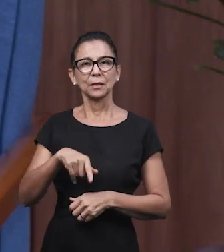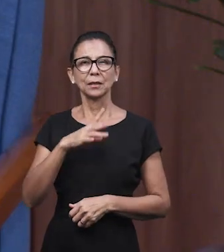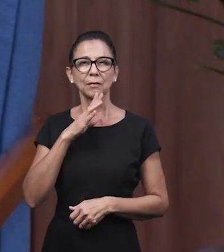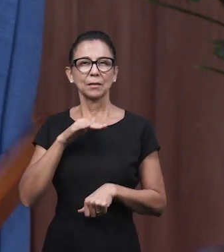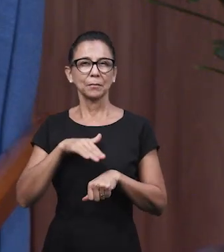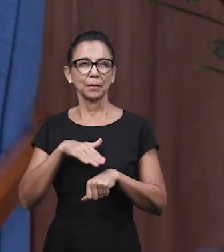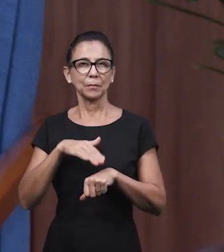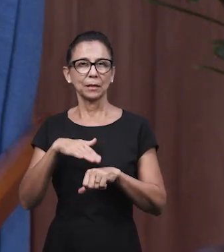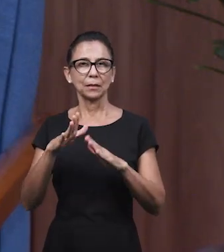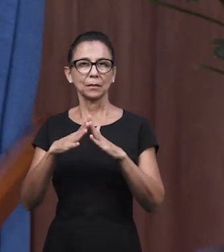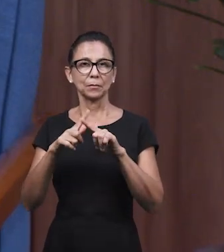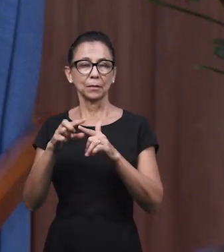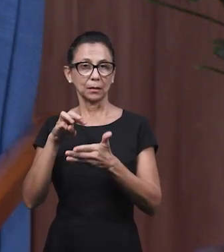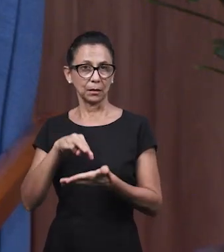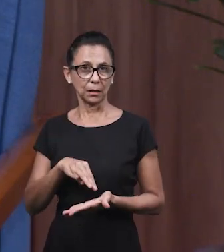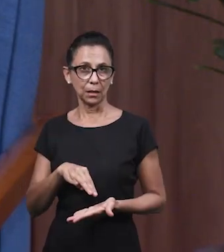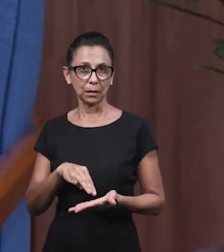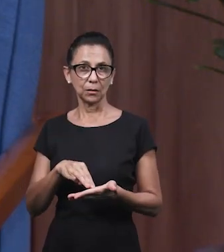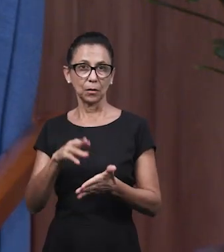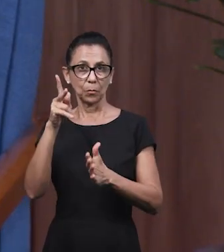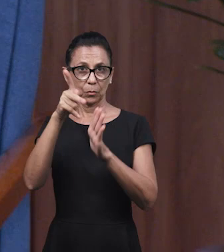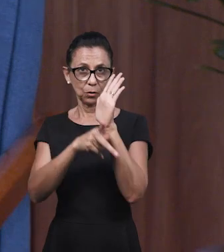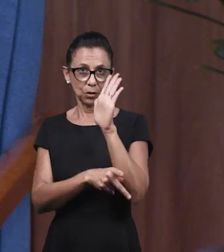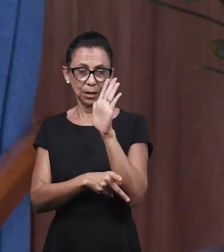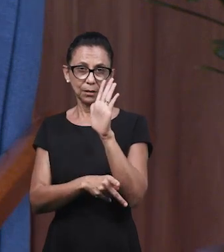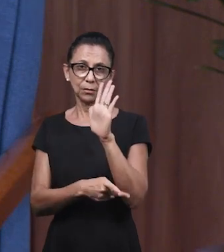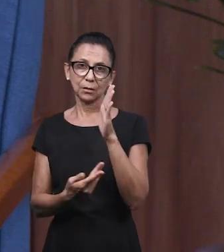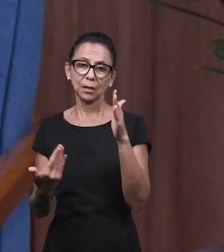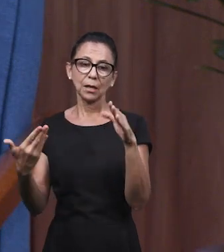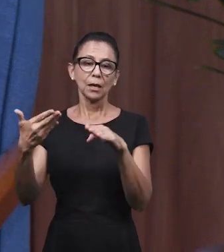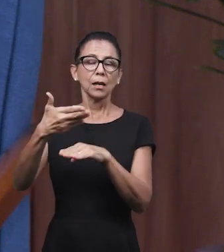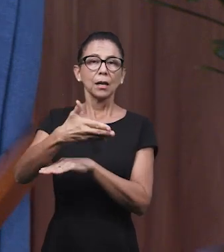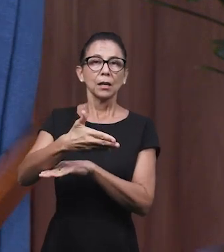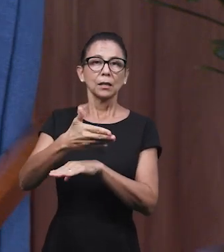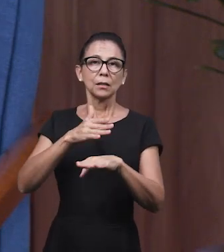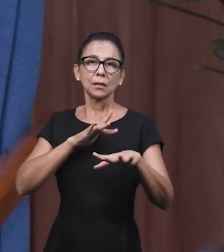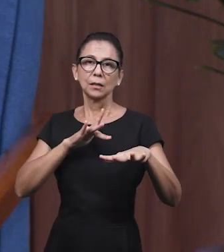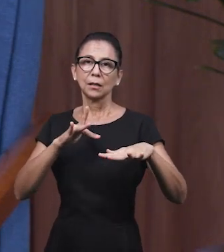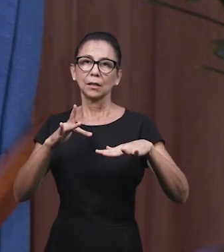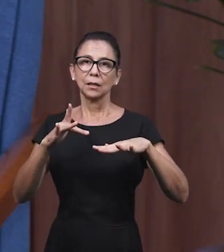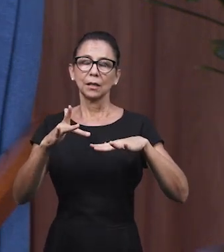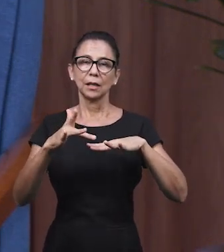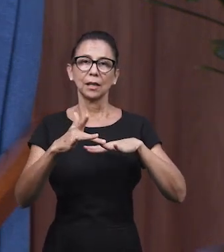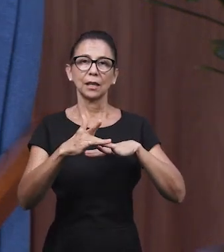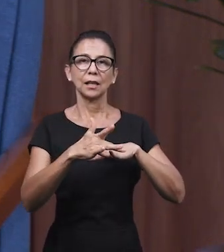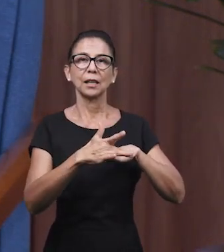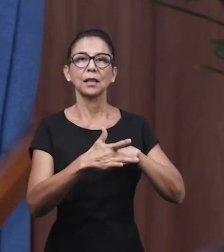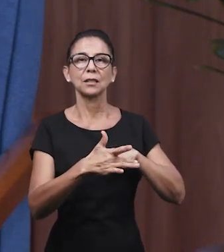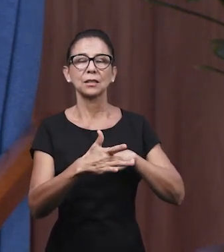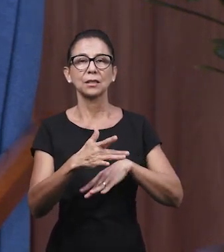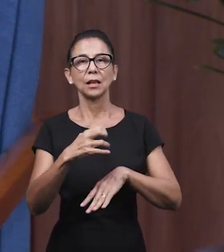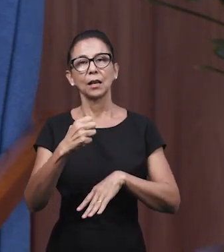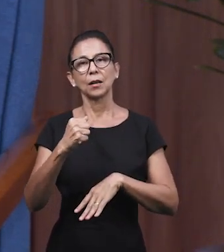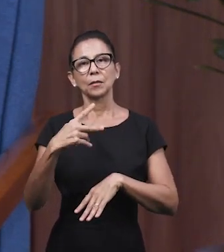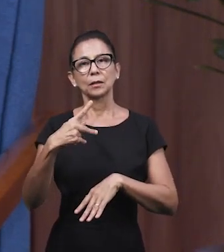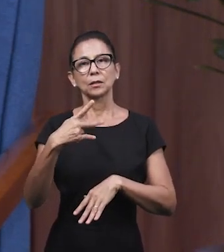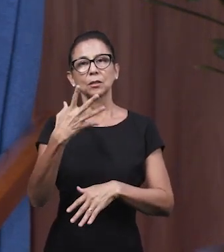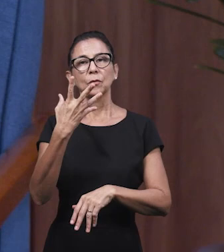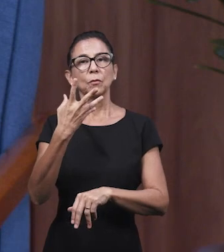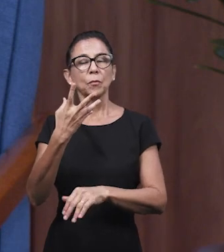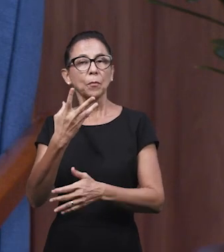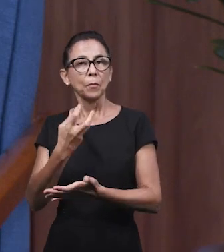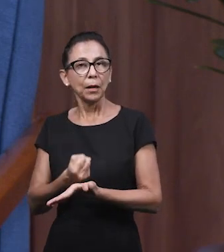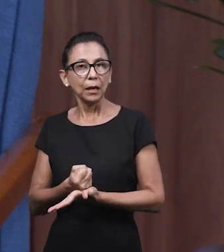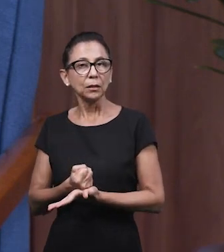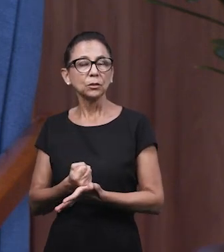Vous voulez connaître davantage sur l'Église chrétienne Maranatha et nos projets? Accédez à nos réseaux sociaux et téléchargez aussi les applications de